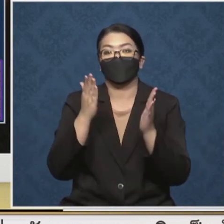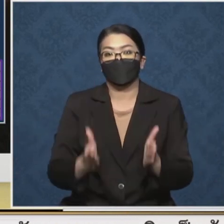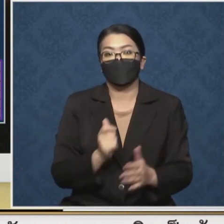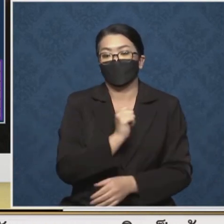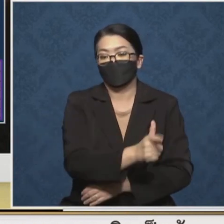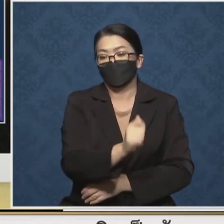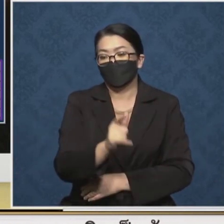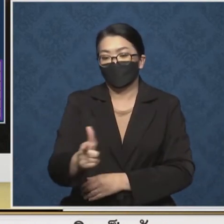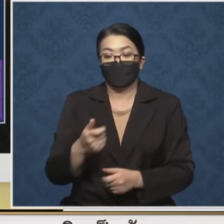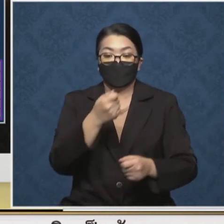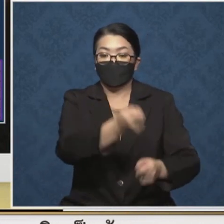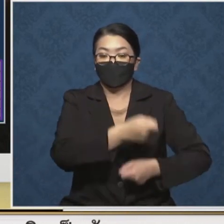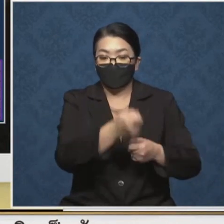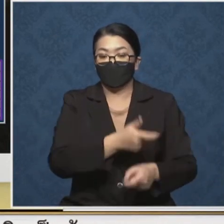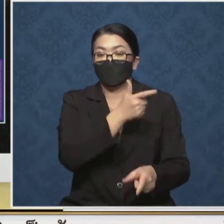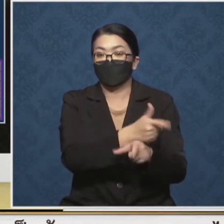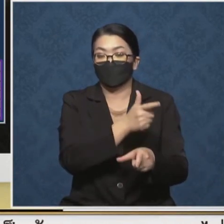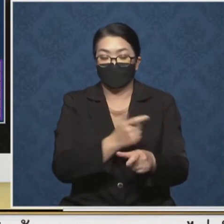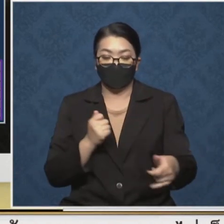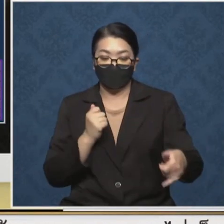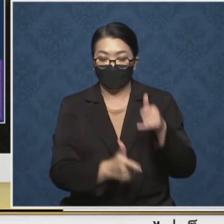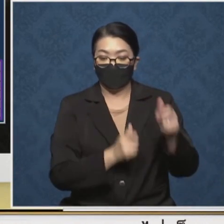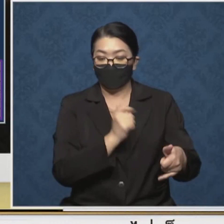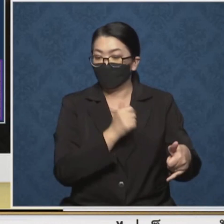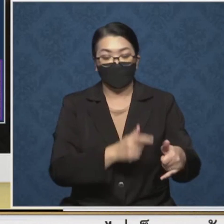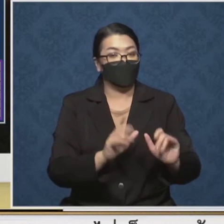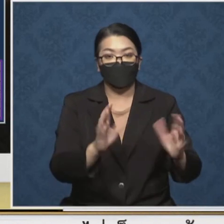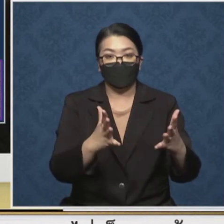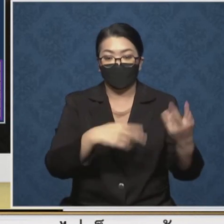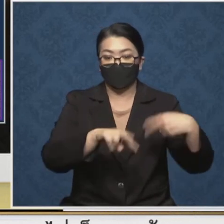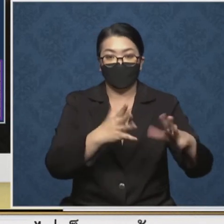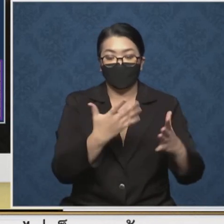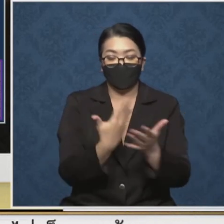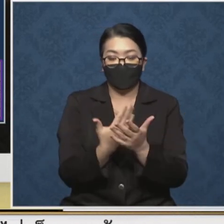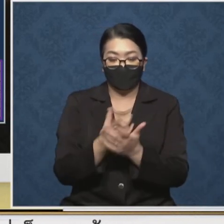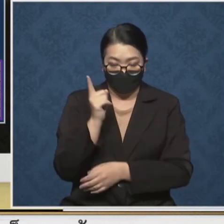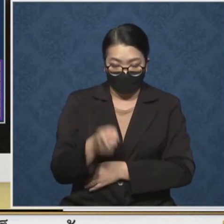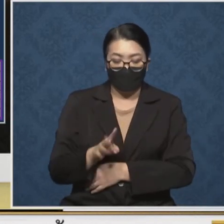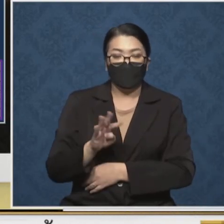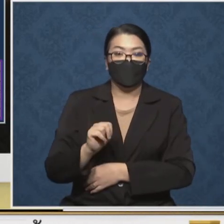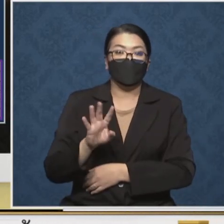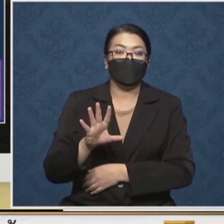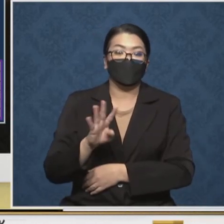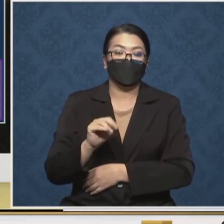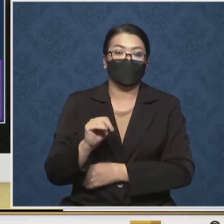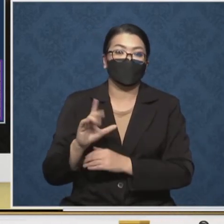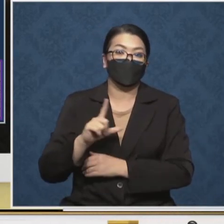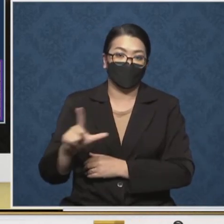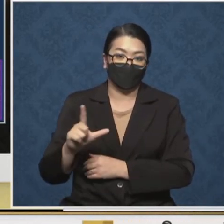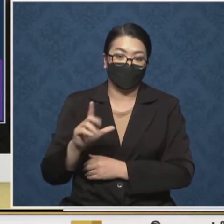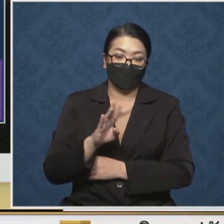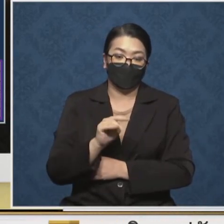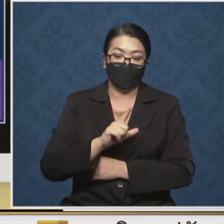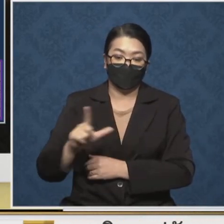งบที่เกษตรกรผู้เรียงให่ทั้งประเทศจะจบตองไดจงๆก็มีแค่ 40 ล้านบาทค่ะ แบบนี้เรายังคว